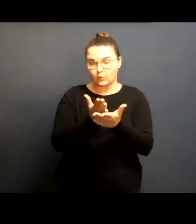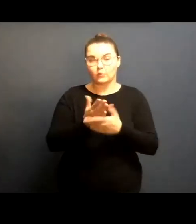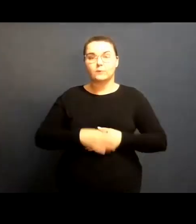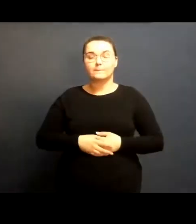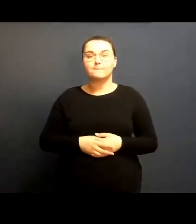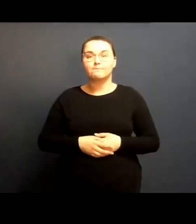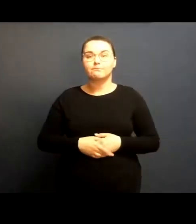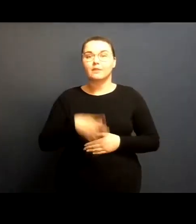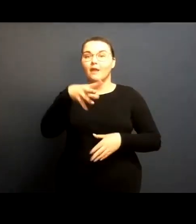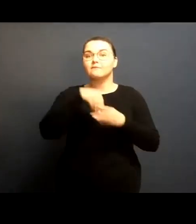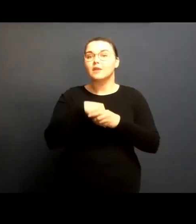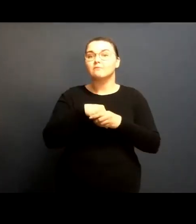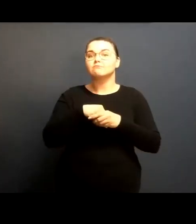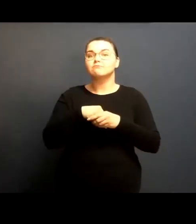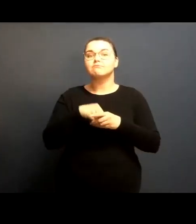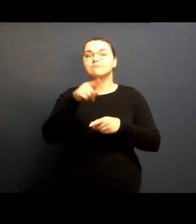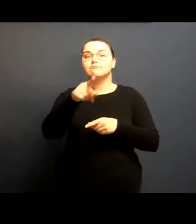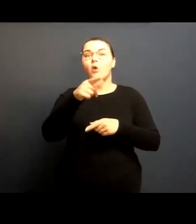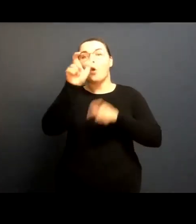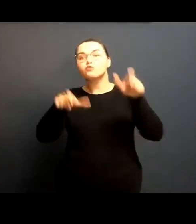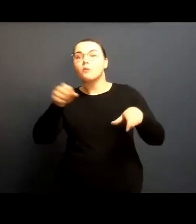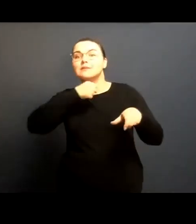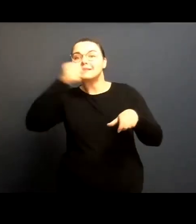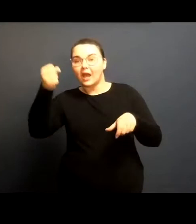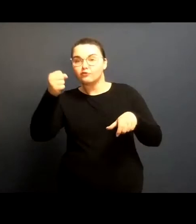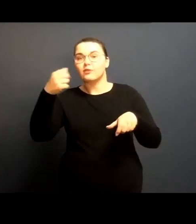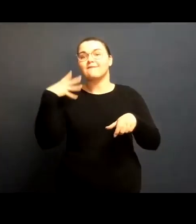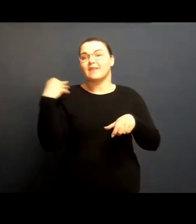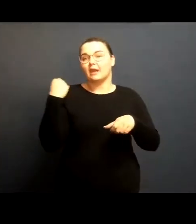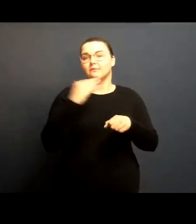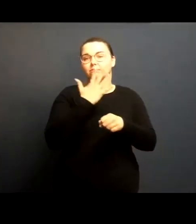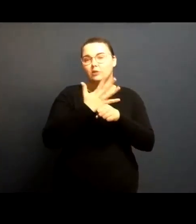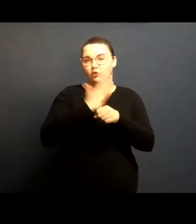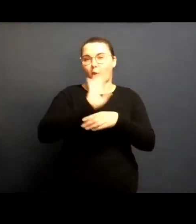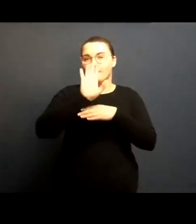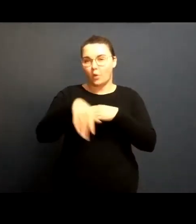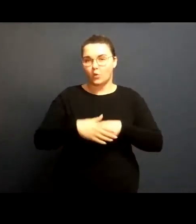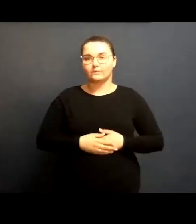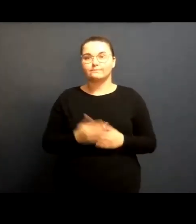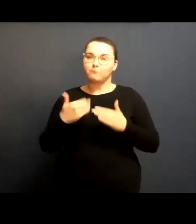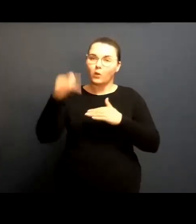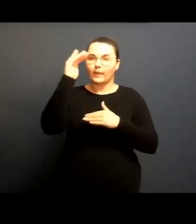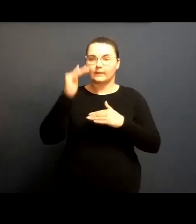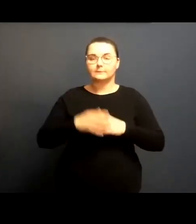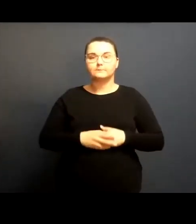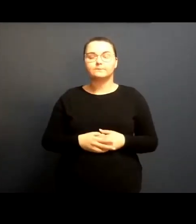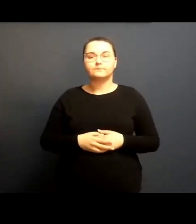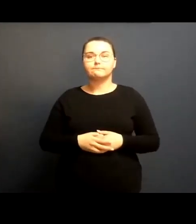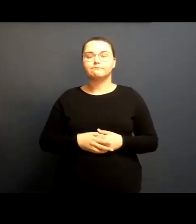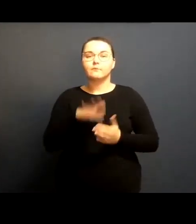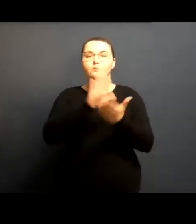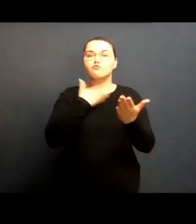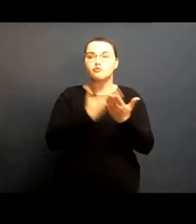w takim wieku, który nas interesuje, czyli powyżej 50 roku życia. Pierwszy taki przykład badań